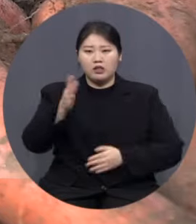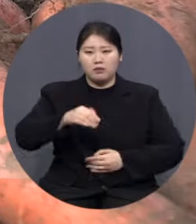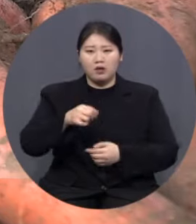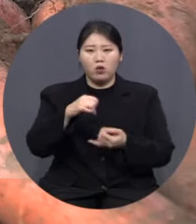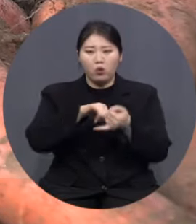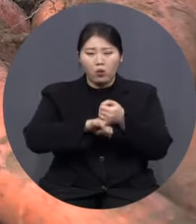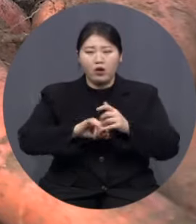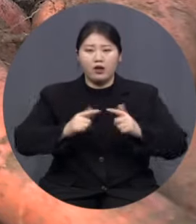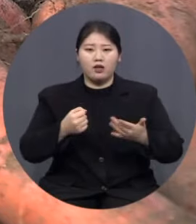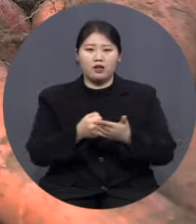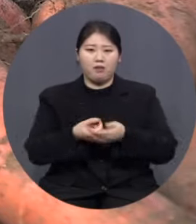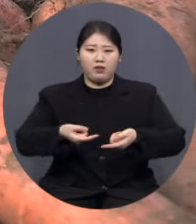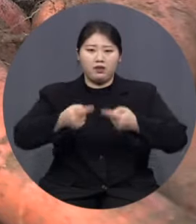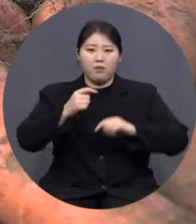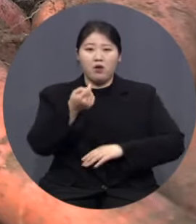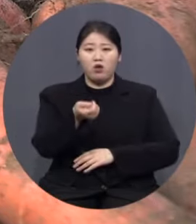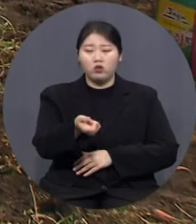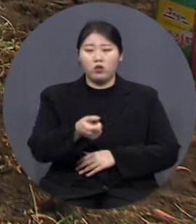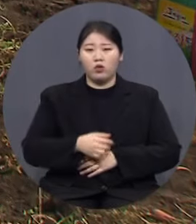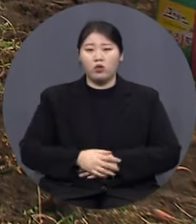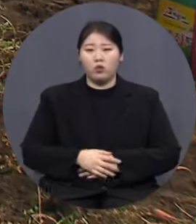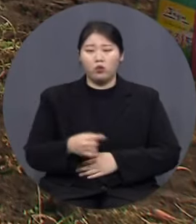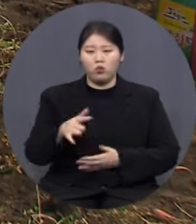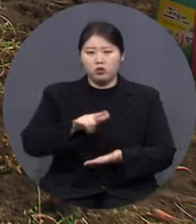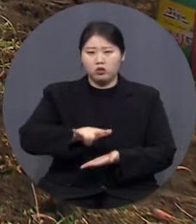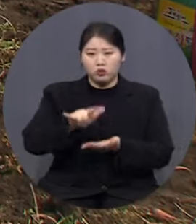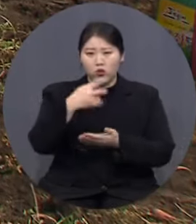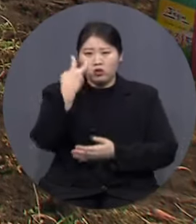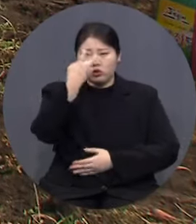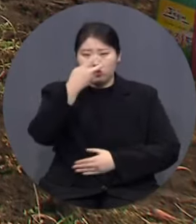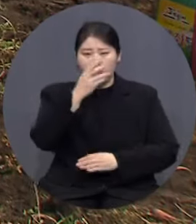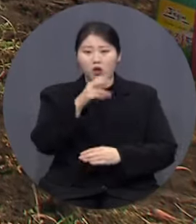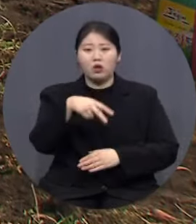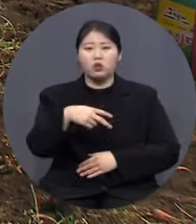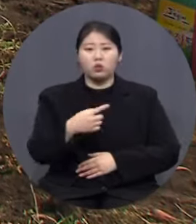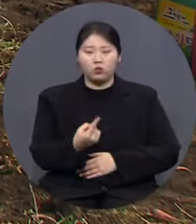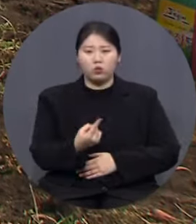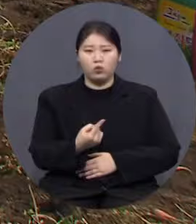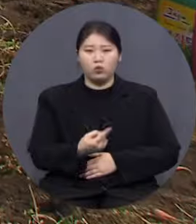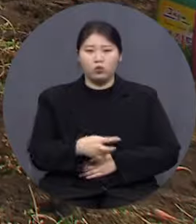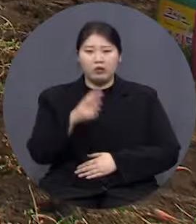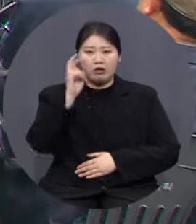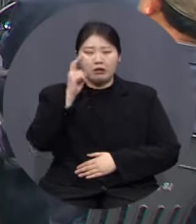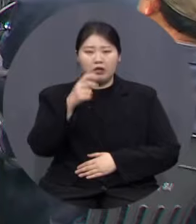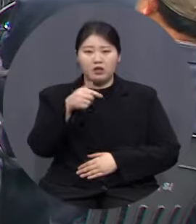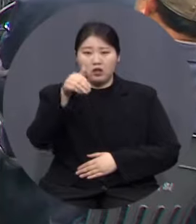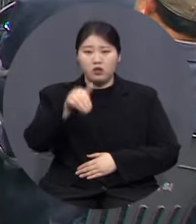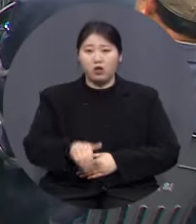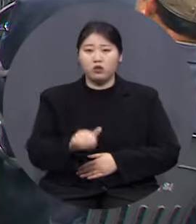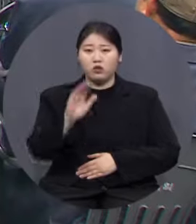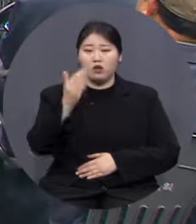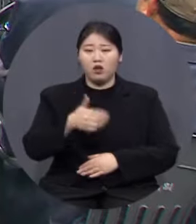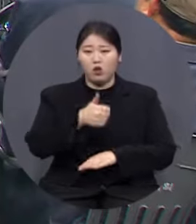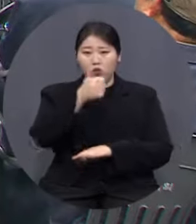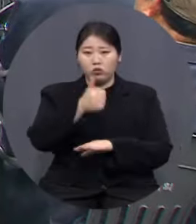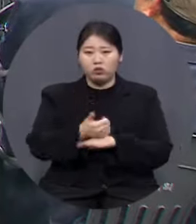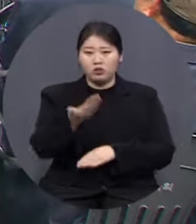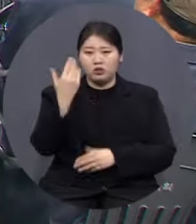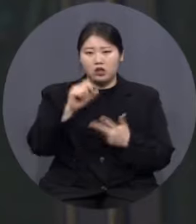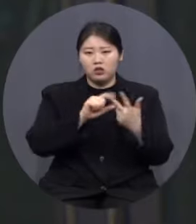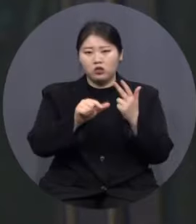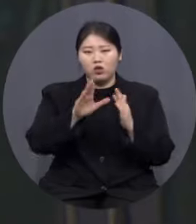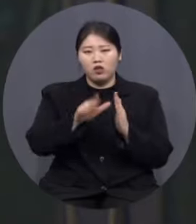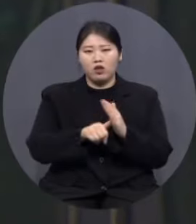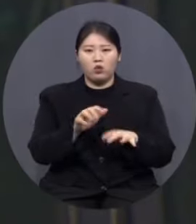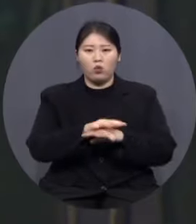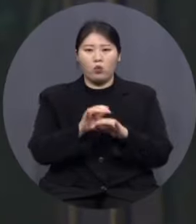저조한 상황 드론 예측 조사도 정확도가 떨어져 대안으로 자리잡지 못했습니다 결국 지난해 7월 농민들이